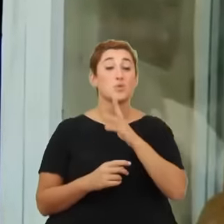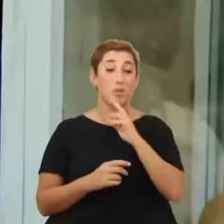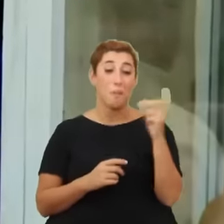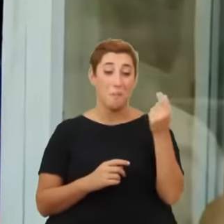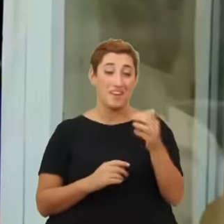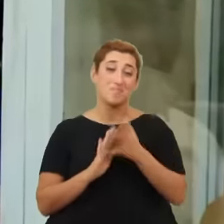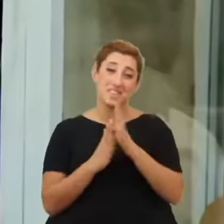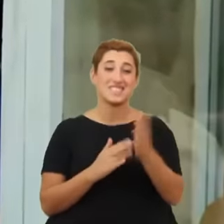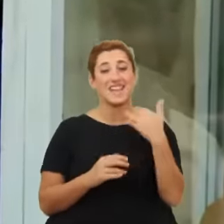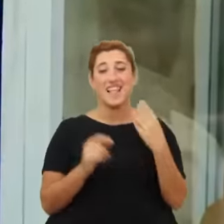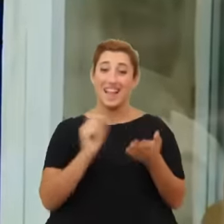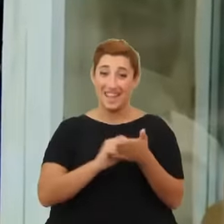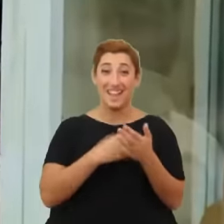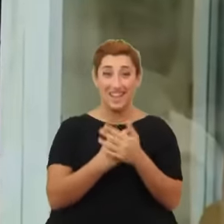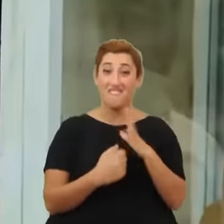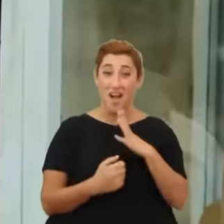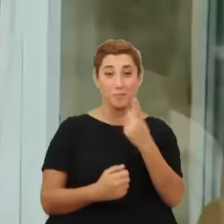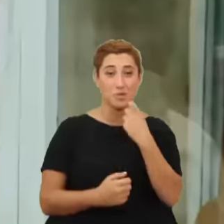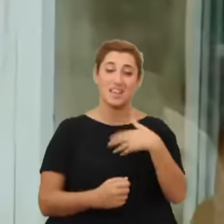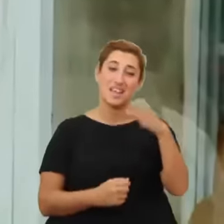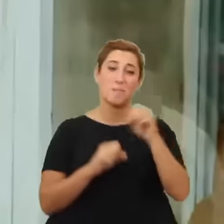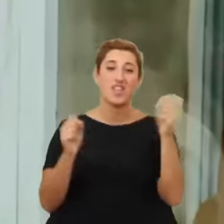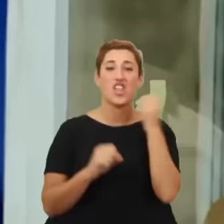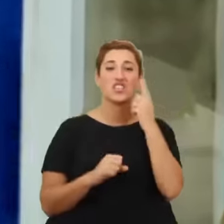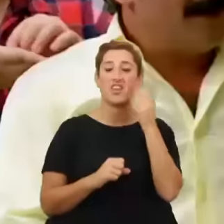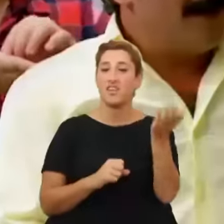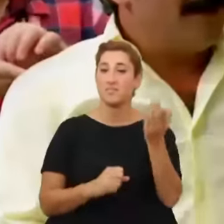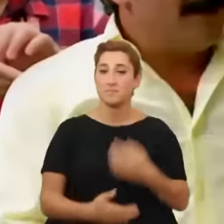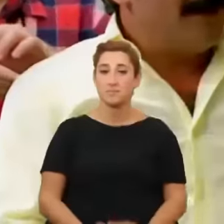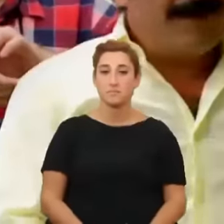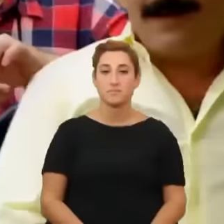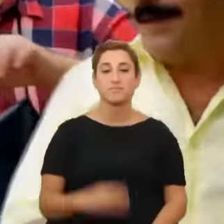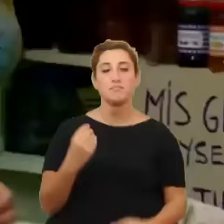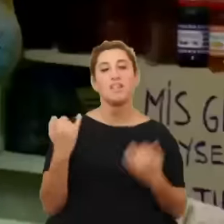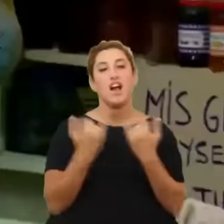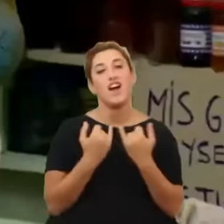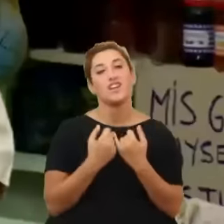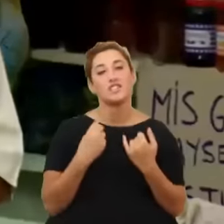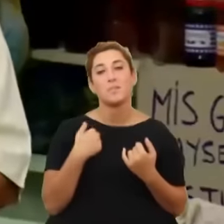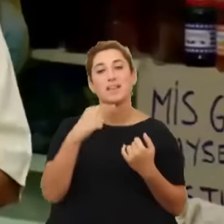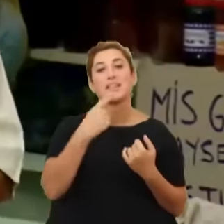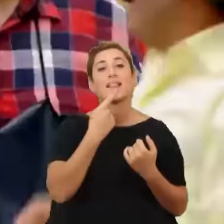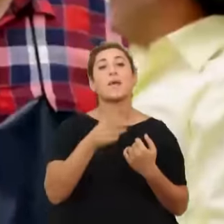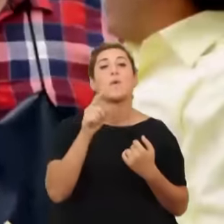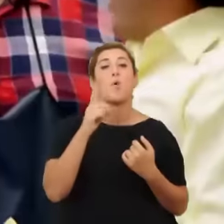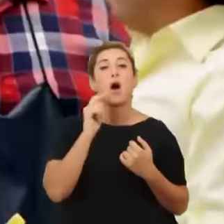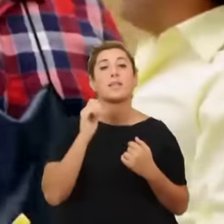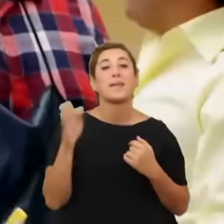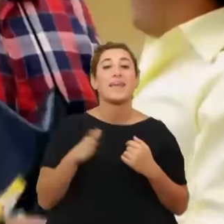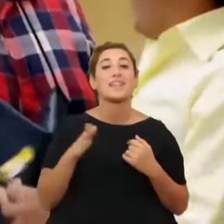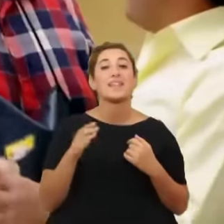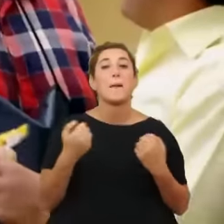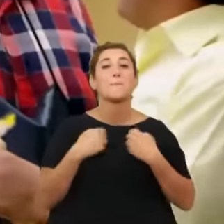bitince de gelirsin. Veresiye var mı diye. Hayret bir şey, patlayan şekermiş ya. Ya kardeşim, ben size demedim mi bu adamın